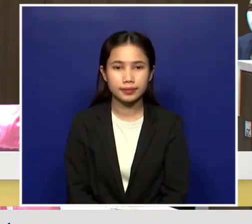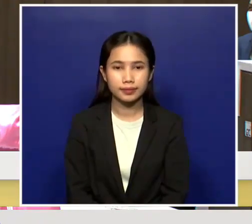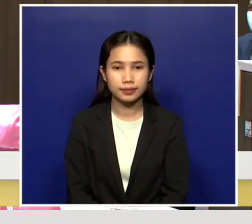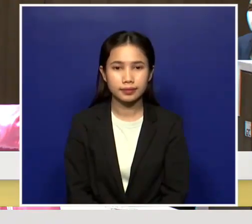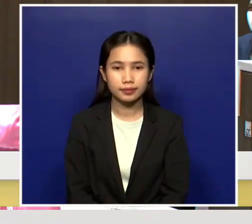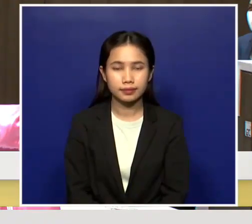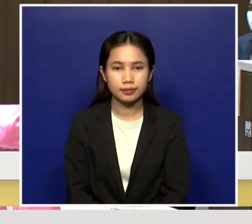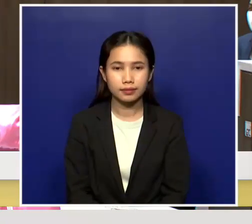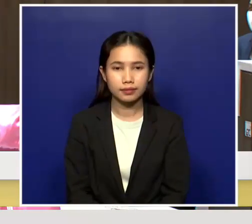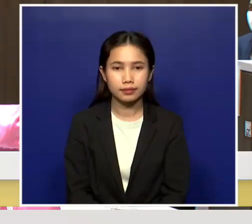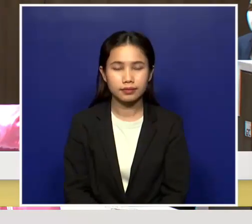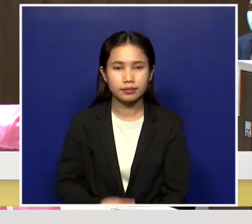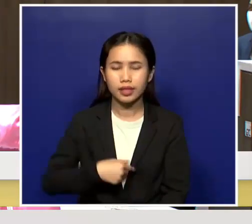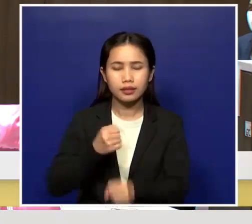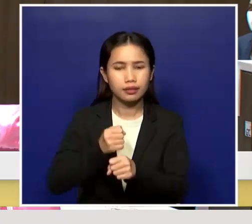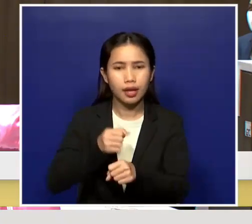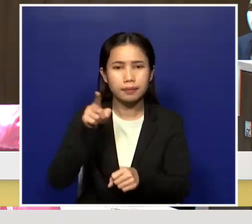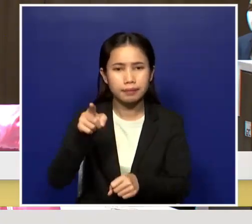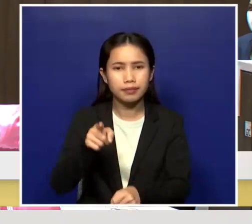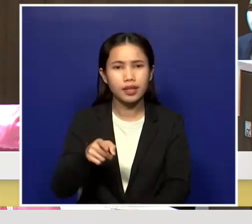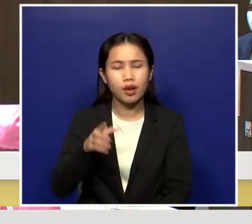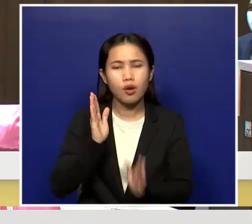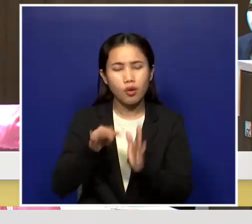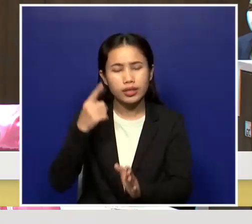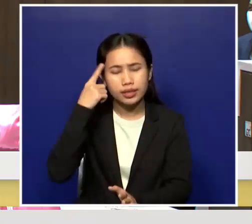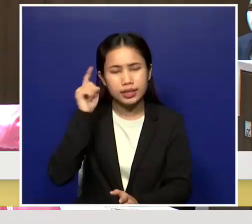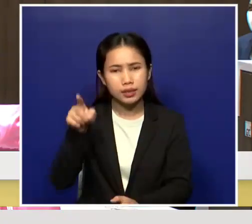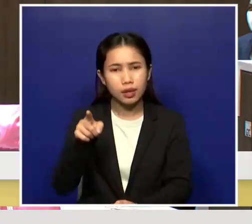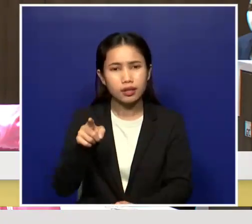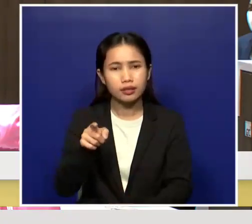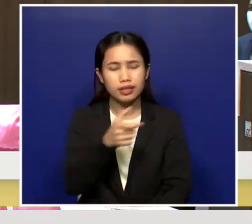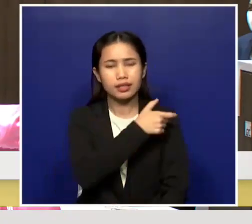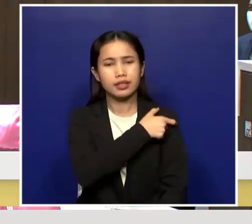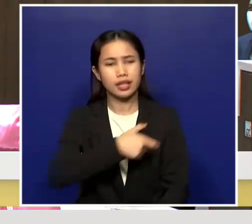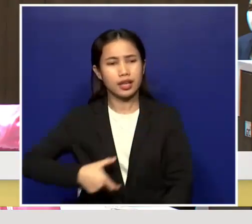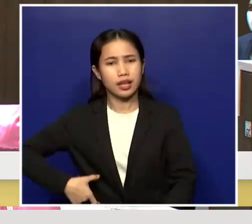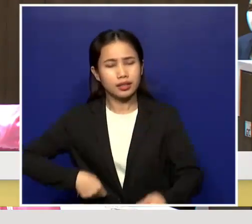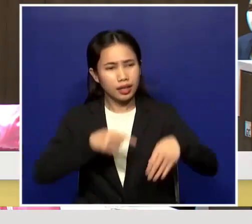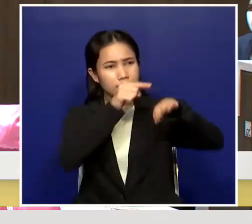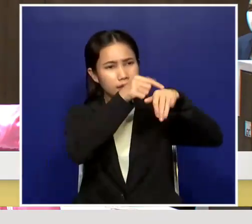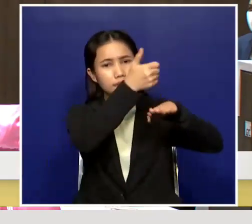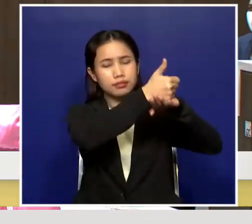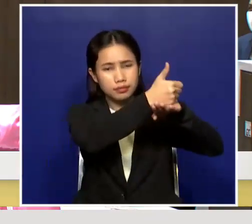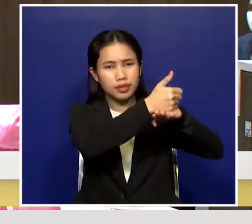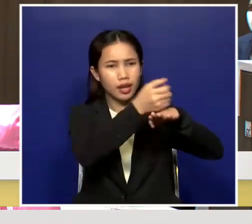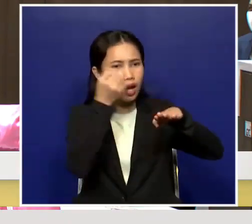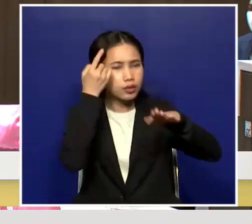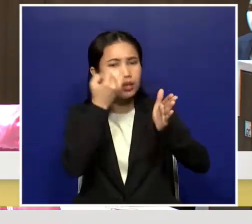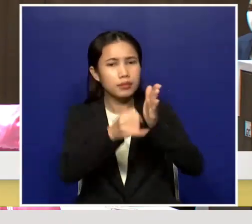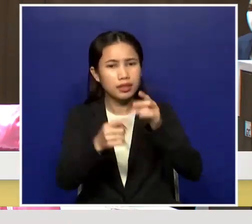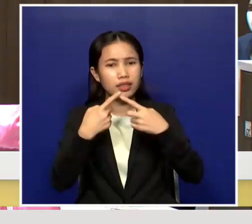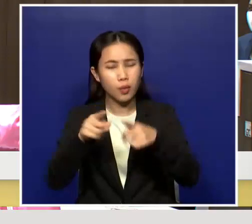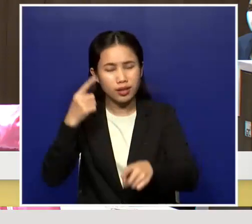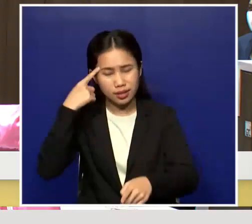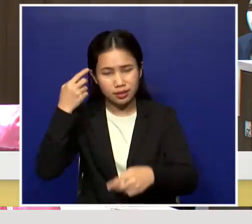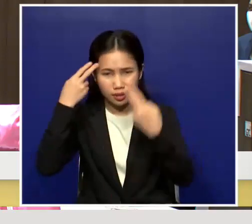ท่านทำแบบนี้คนก็จะเข้าใจพระองค์ท่านผิดแต่จริงๆเป็นความผิดของท่านความจงใจของท่านแต่ท่านจงใ